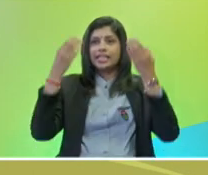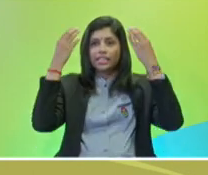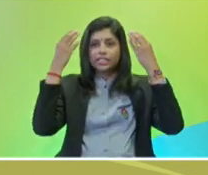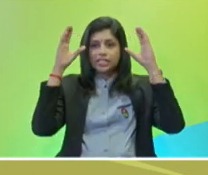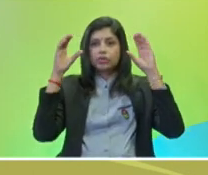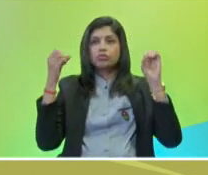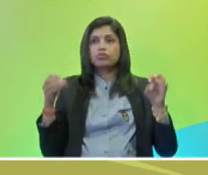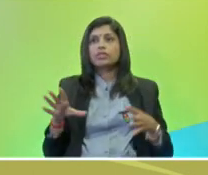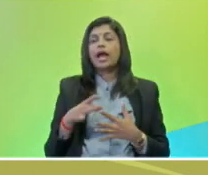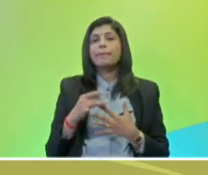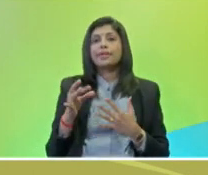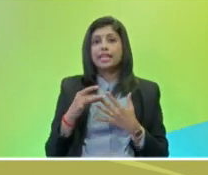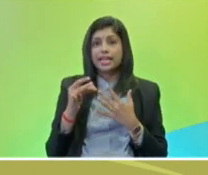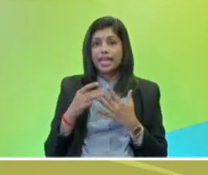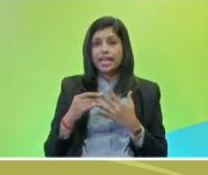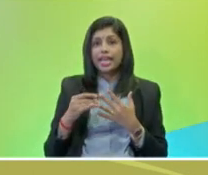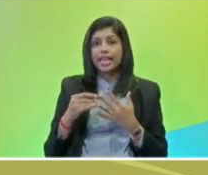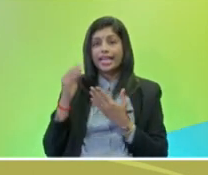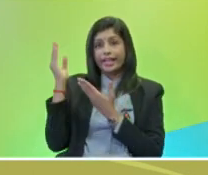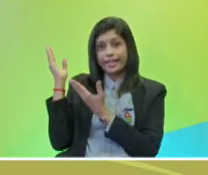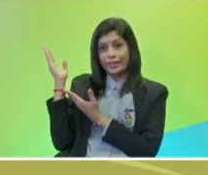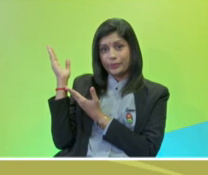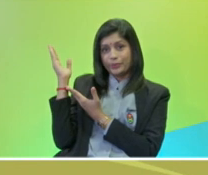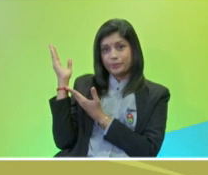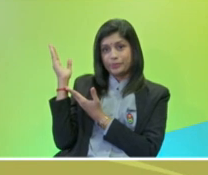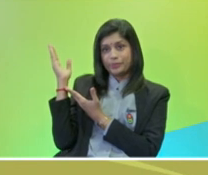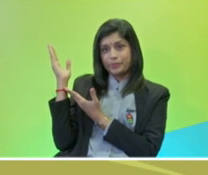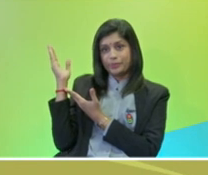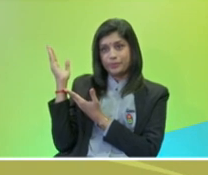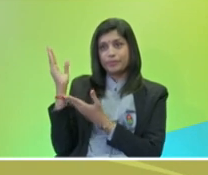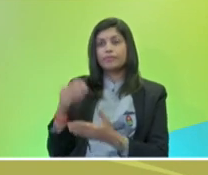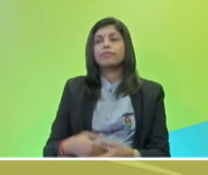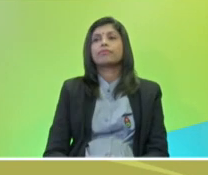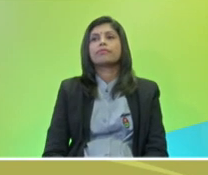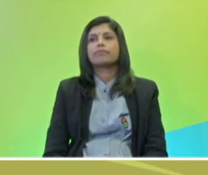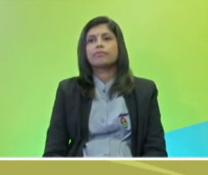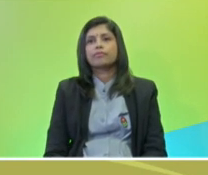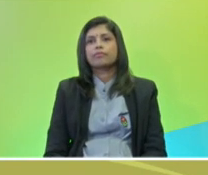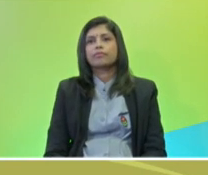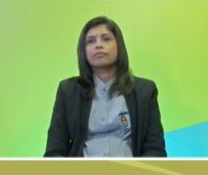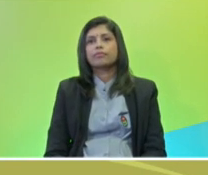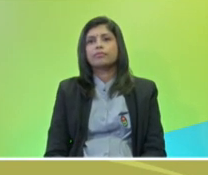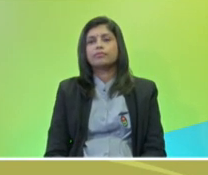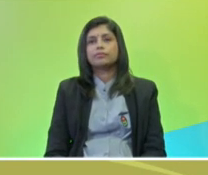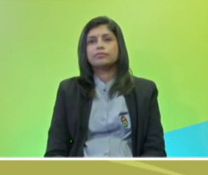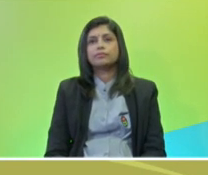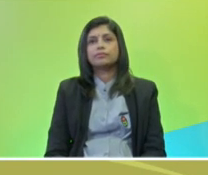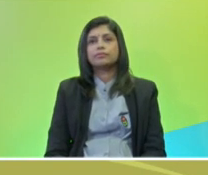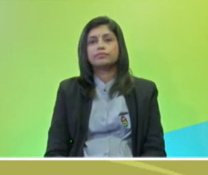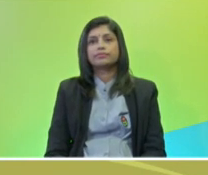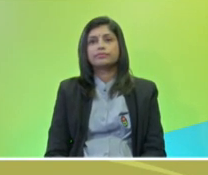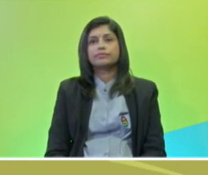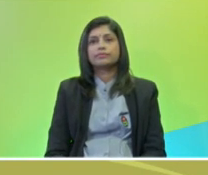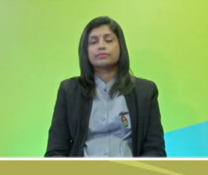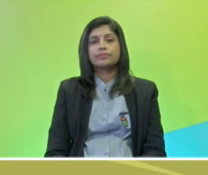14 poin 1 4 pokoknya Oke lima puluhan 2.3 dan 5